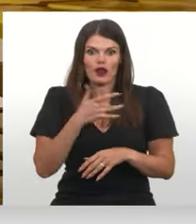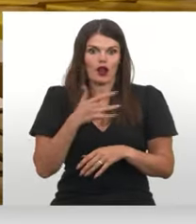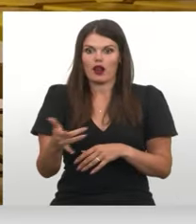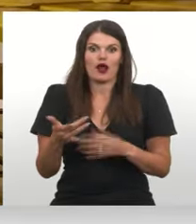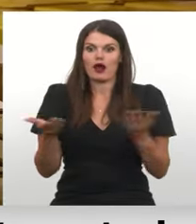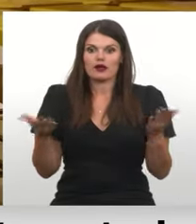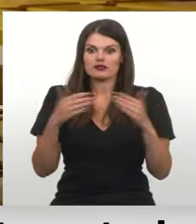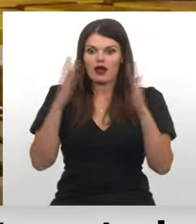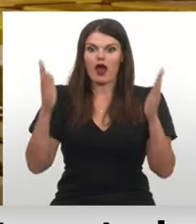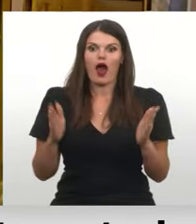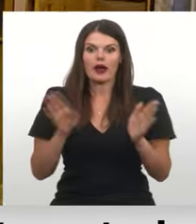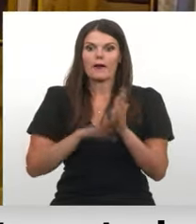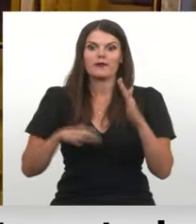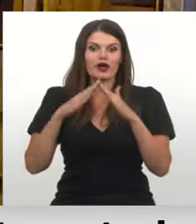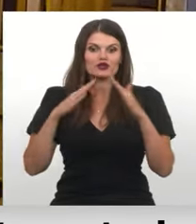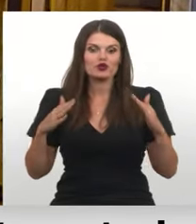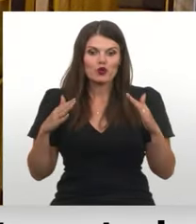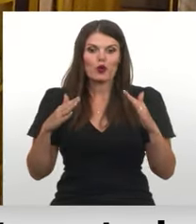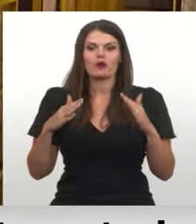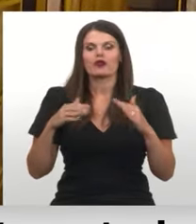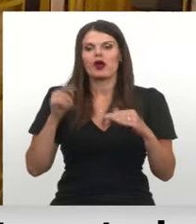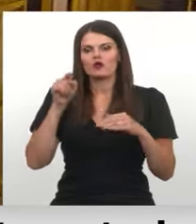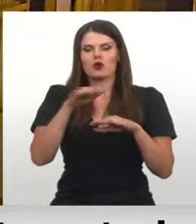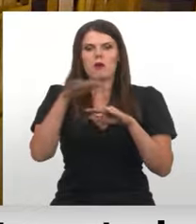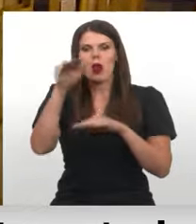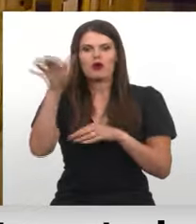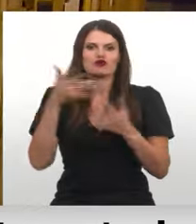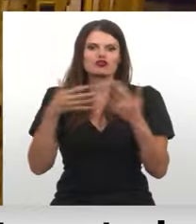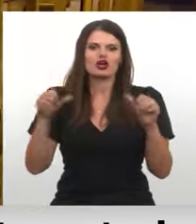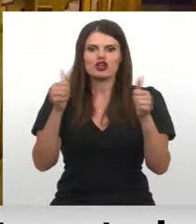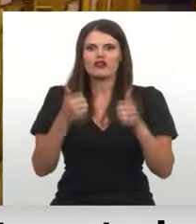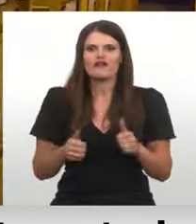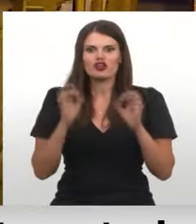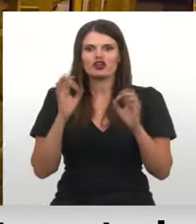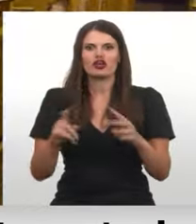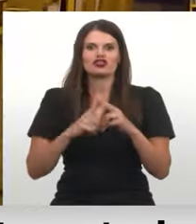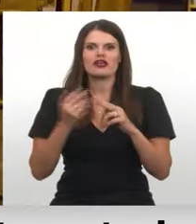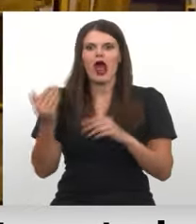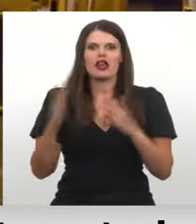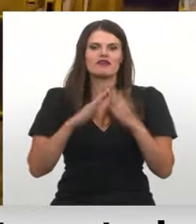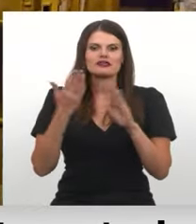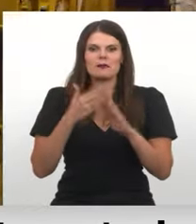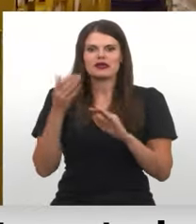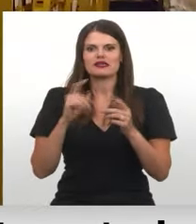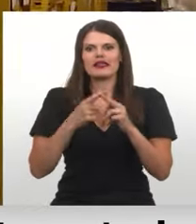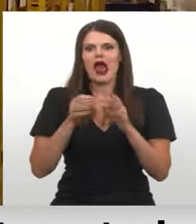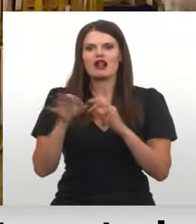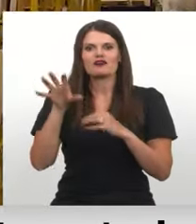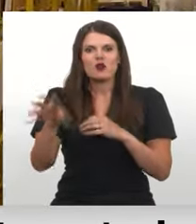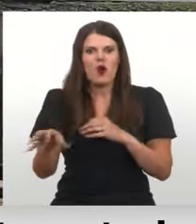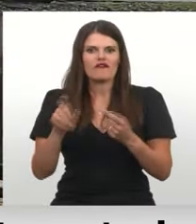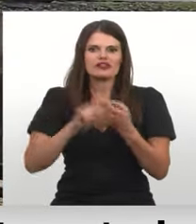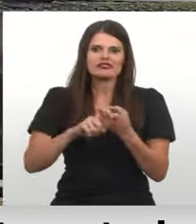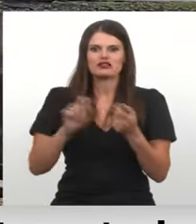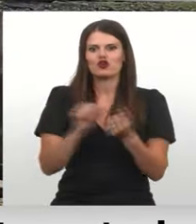vienkārši ēka ir bez jumta. Plauktos atrodas dažāda veida tieši ar Jelgavas pilsētu, Jelgavas novadu saistītie